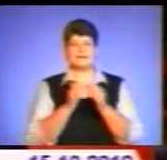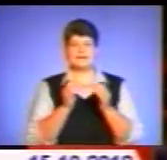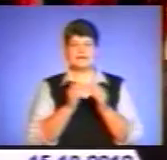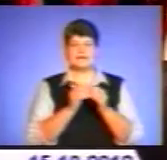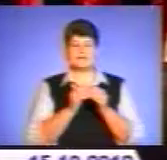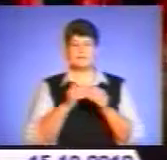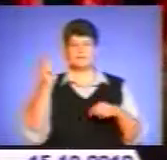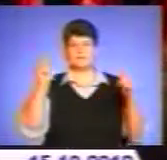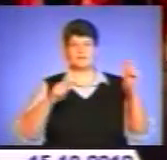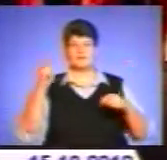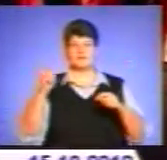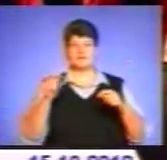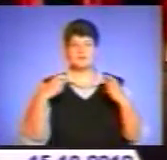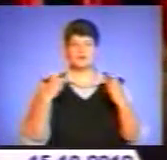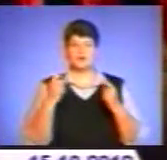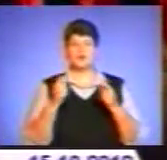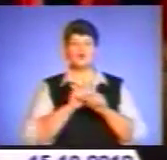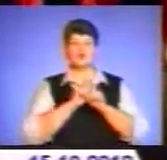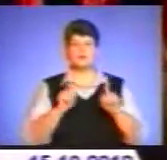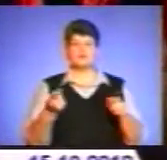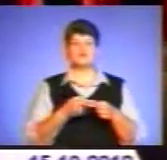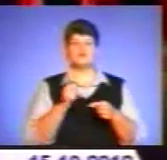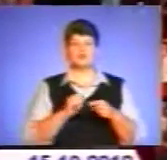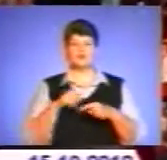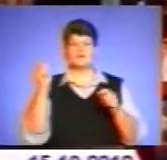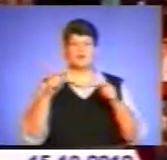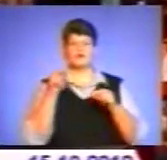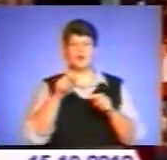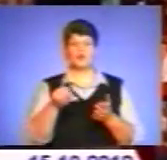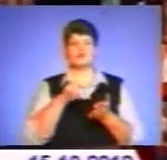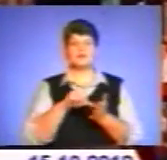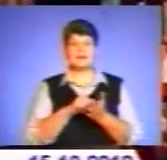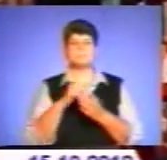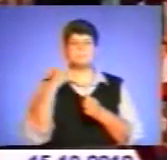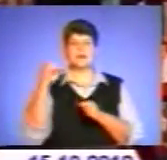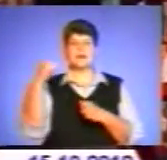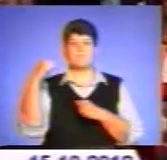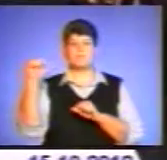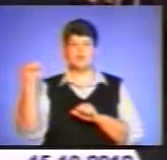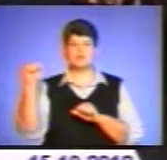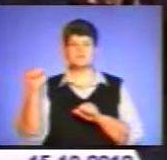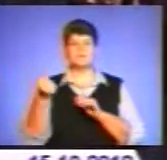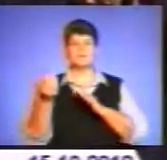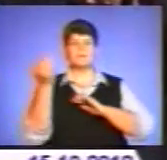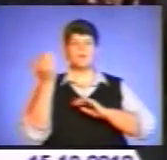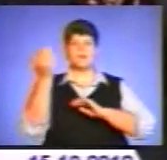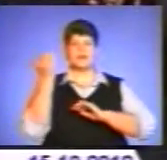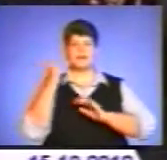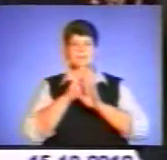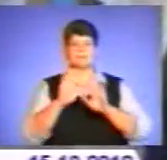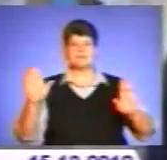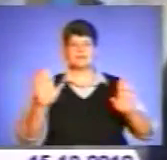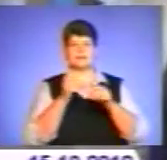«Байда». Особливістю цьогорічного фестивалю є те, що його учасники – переможці та лауреати попередніх пісенних